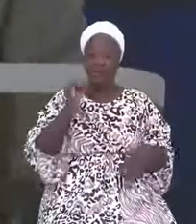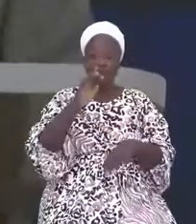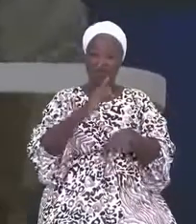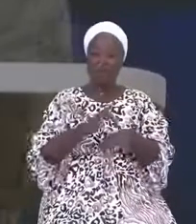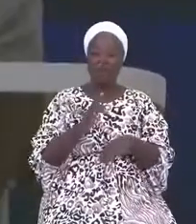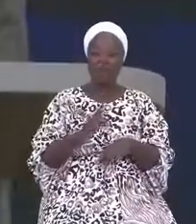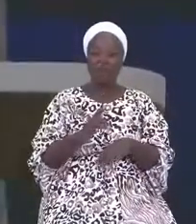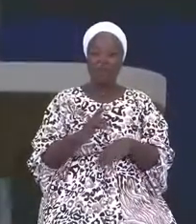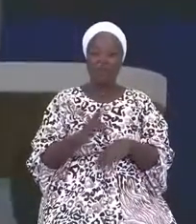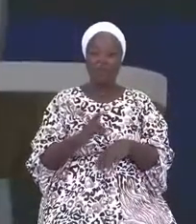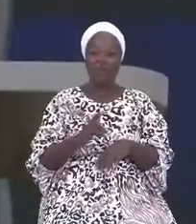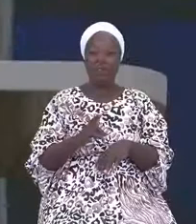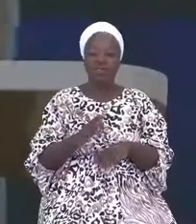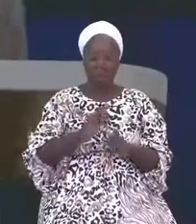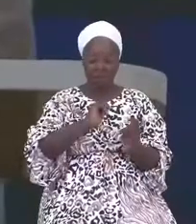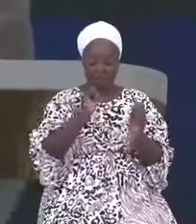touchera, transformera,